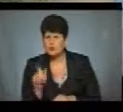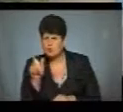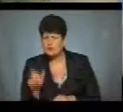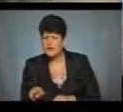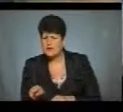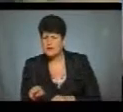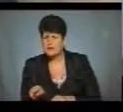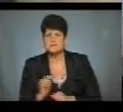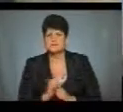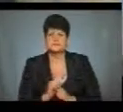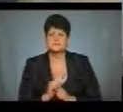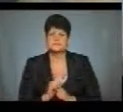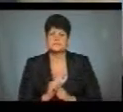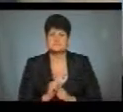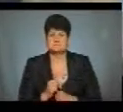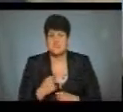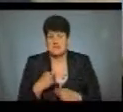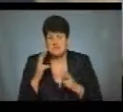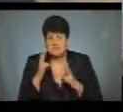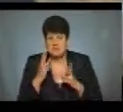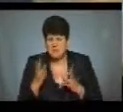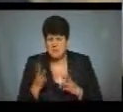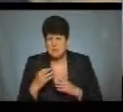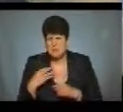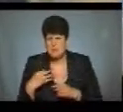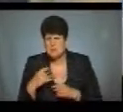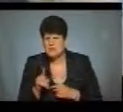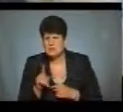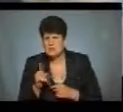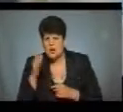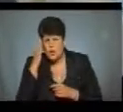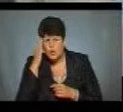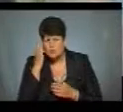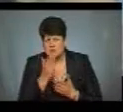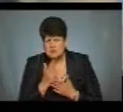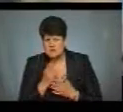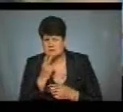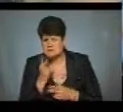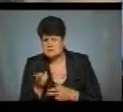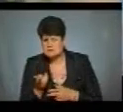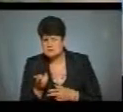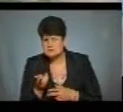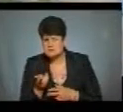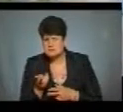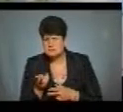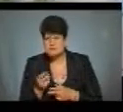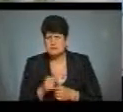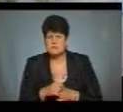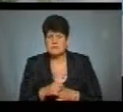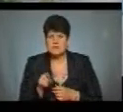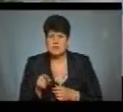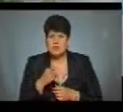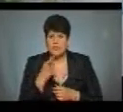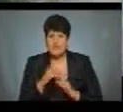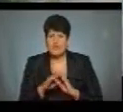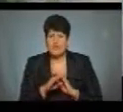людина. Я кажу, я не знаю, каже, щось біле, кажу, та як голова торчить. І він, кажу, до нього, кажу,